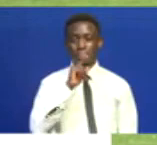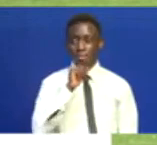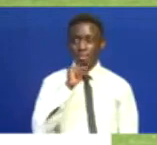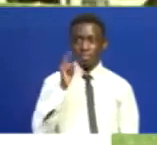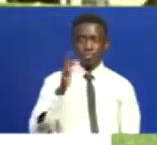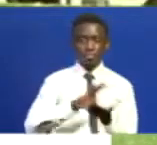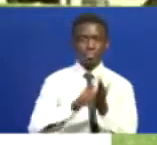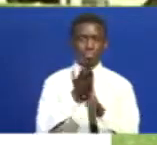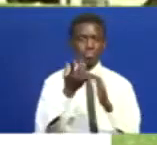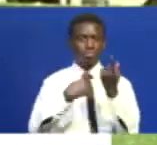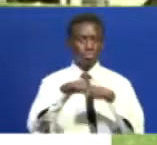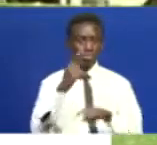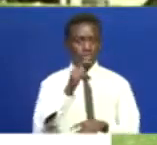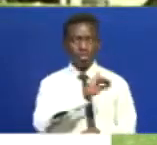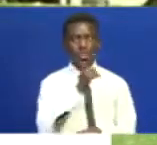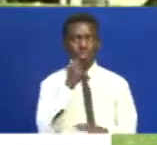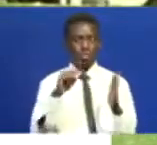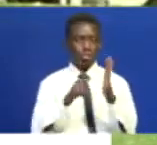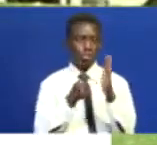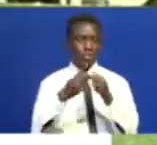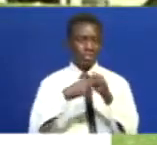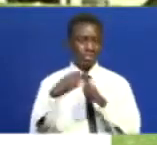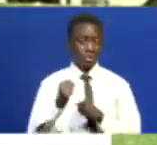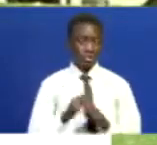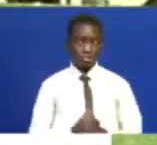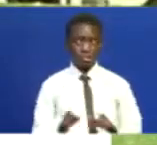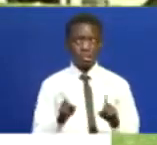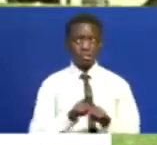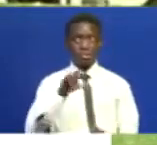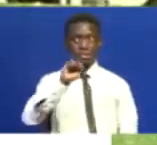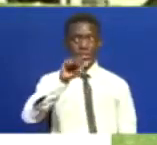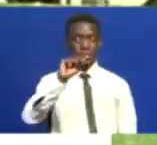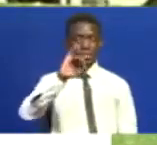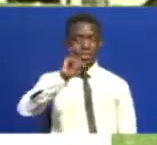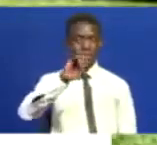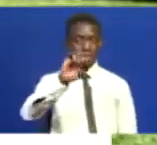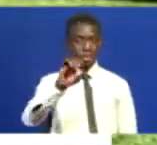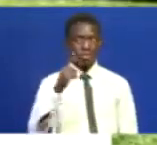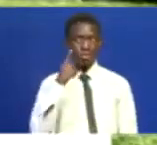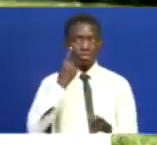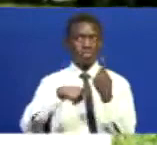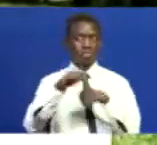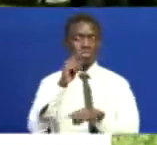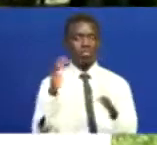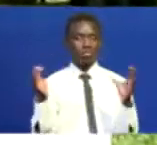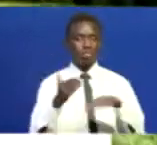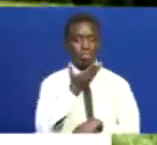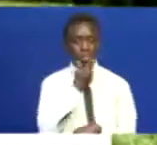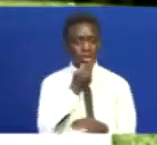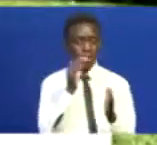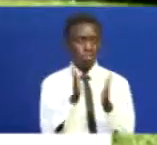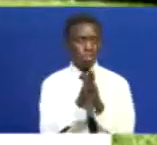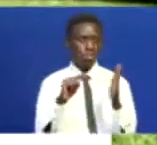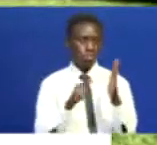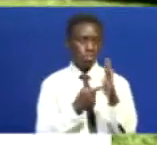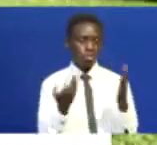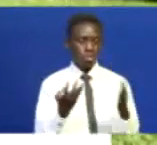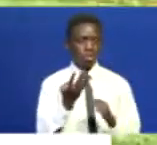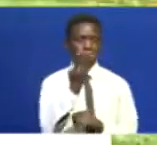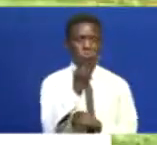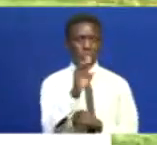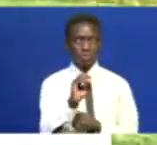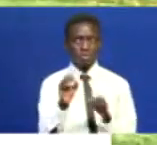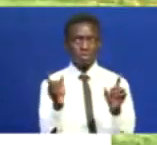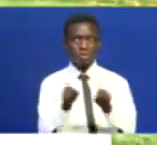mshindi wa jumla kwa alama 75. Sanjay Kotecha alishinda kitengo cha wanaume kwa alama 40, huku